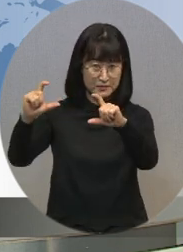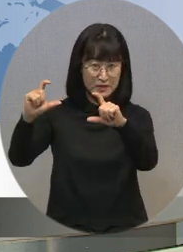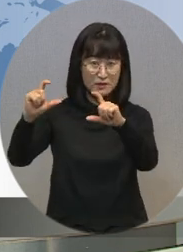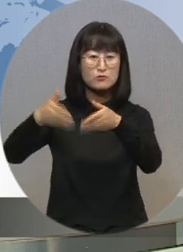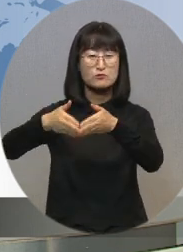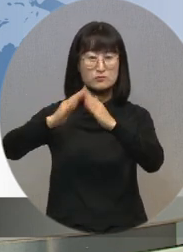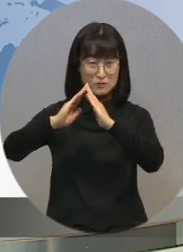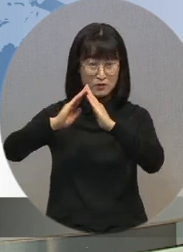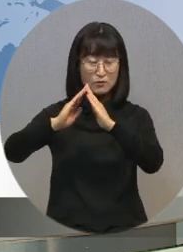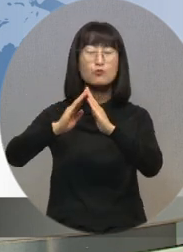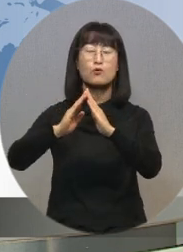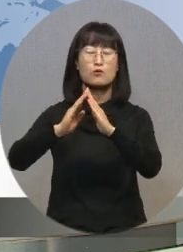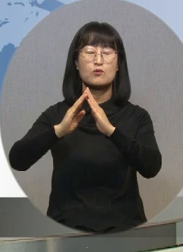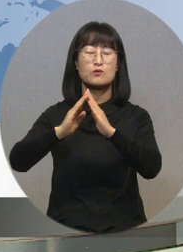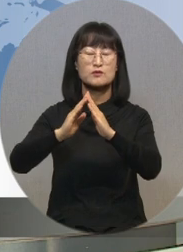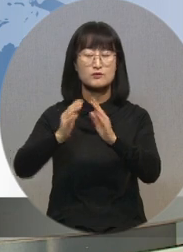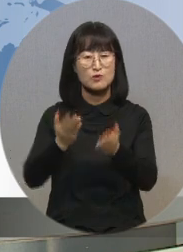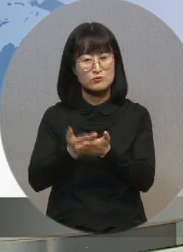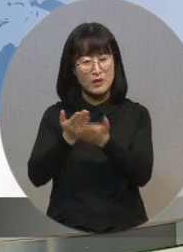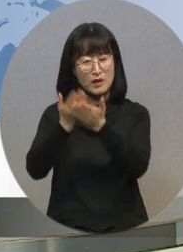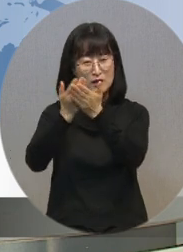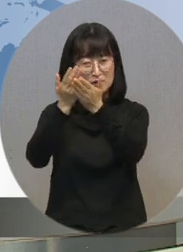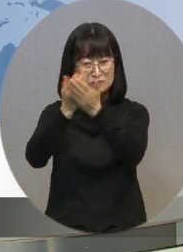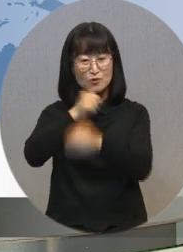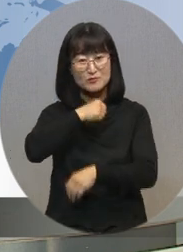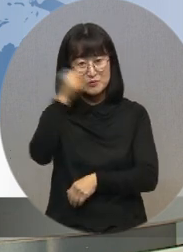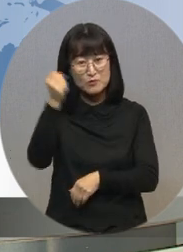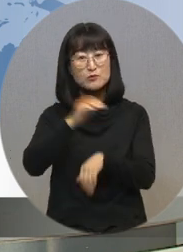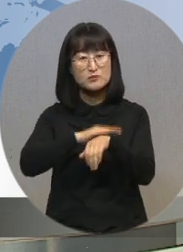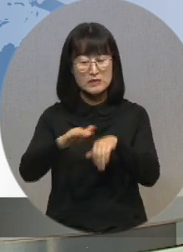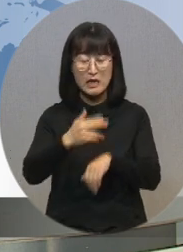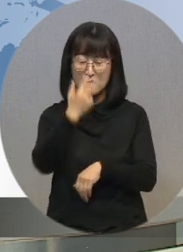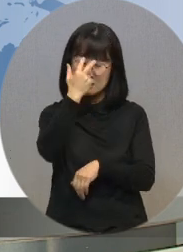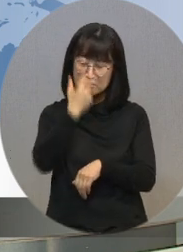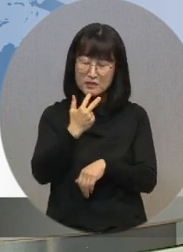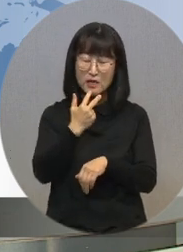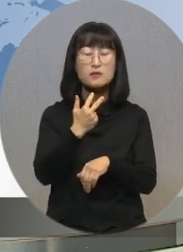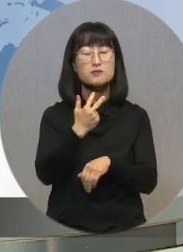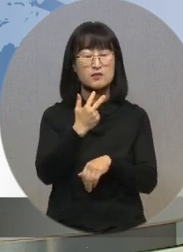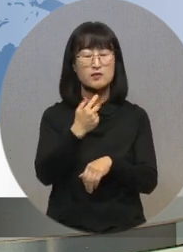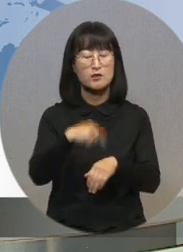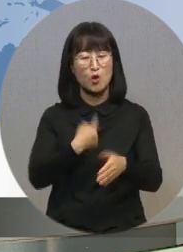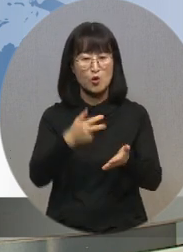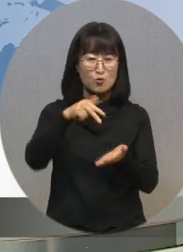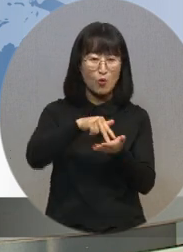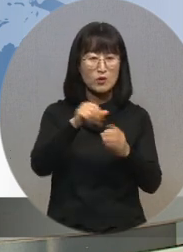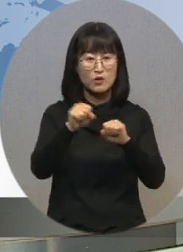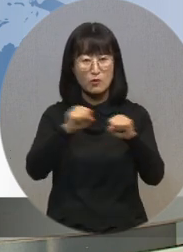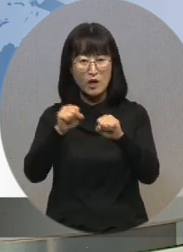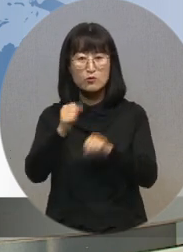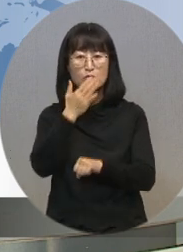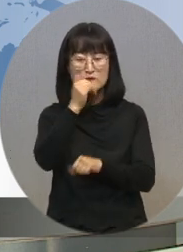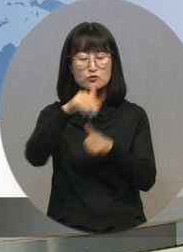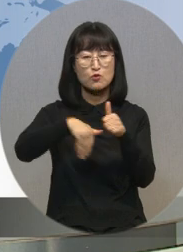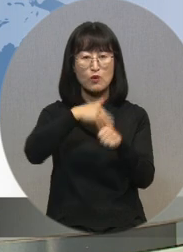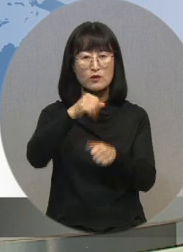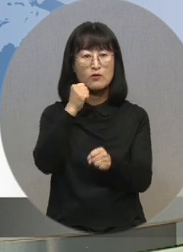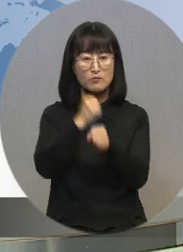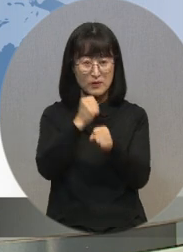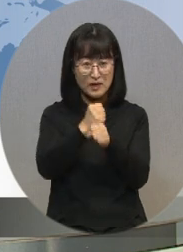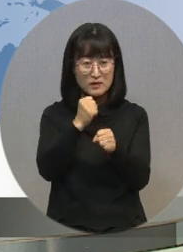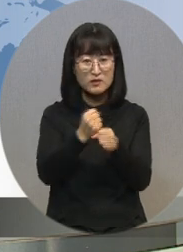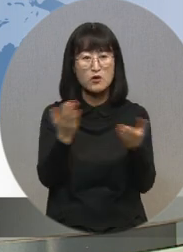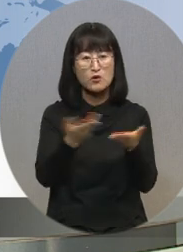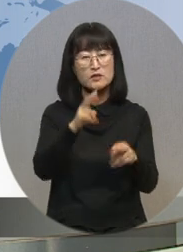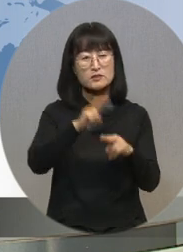창업해 성공적으로 성장해 나가고 있는데요. 시각장애인이 사회 독립적인 구성원으로서 일할 수 있는 환경을 만들어